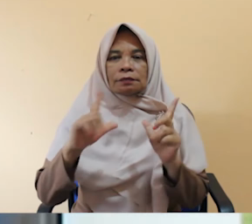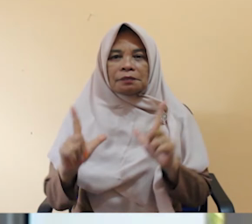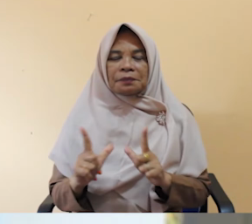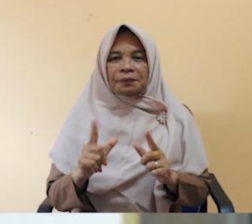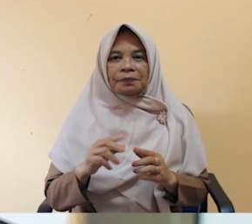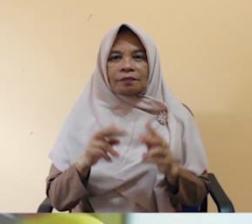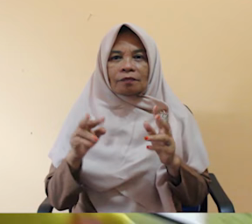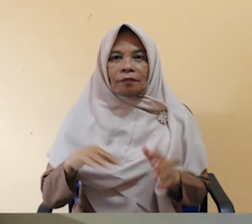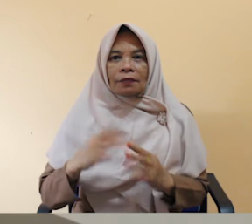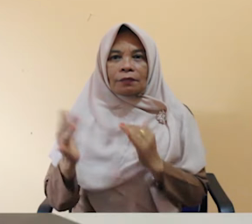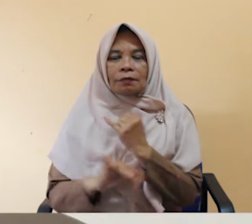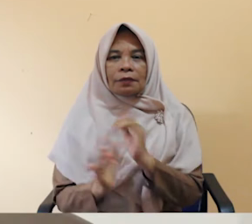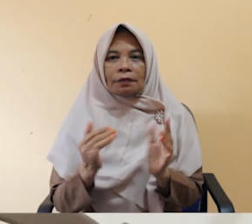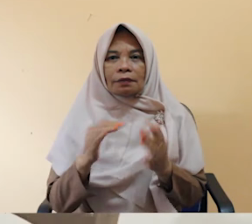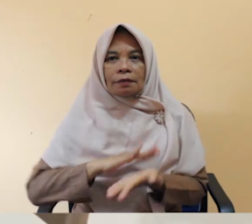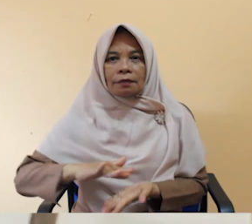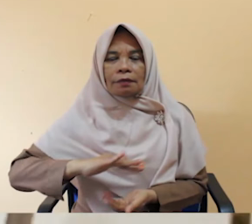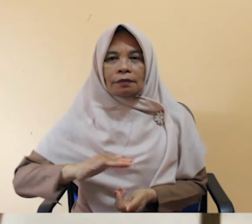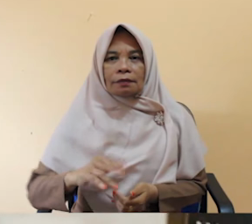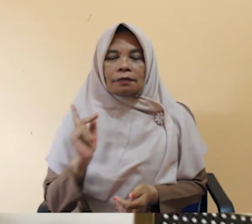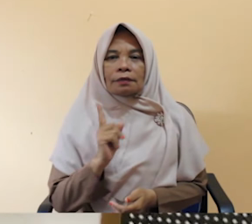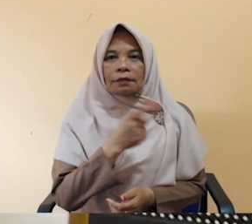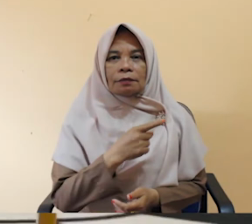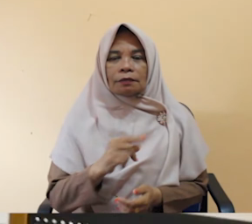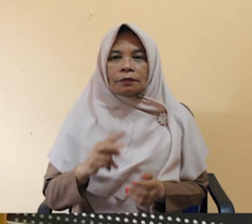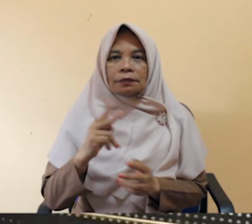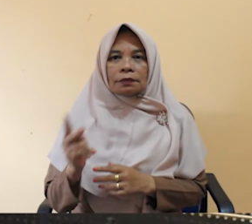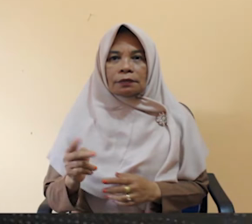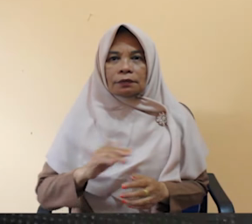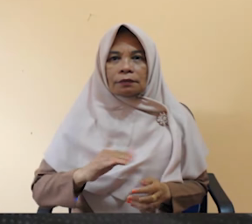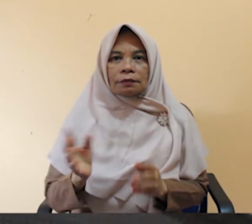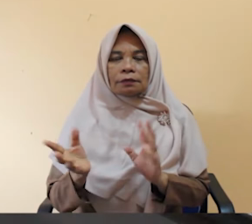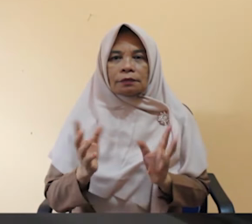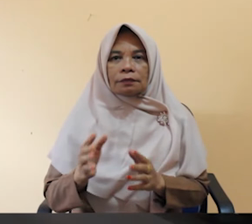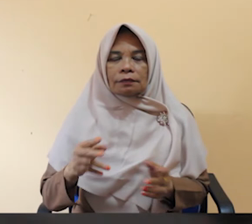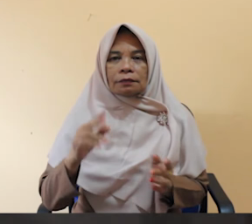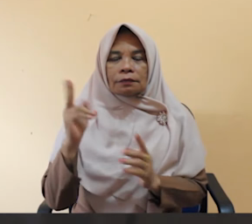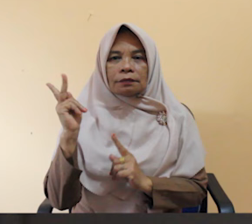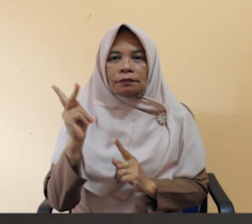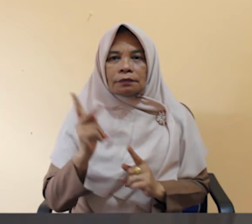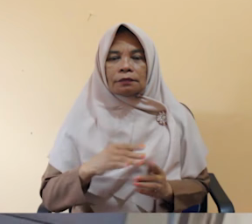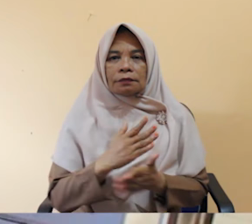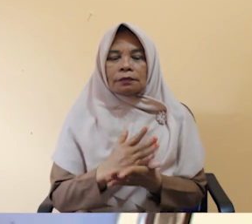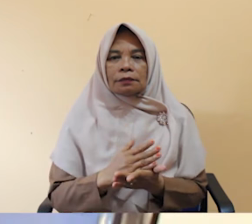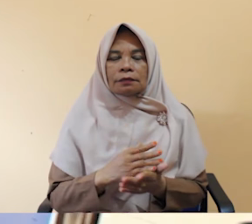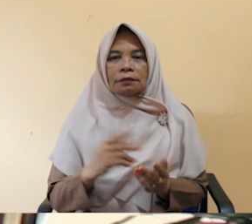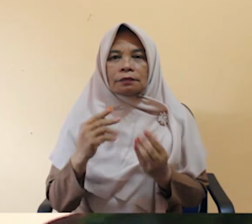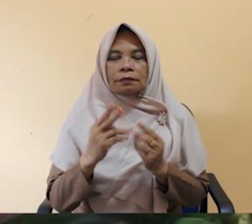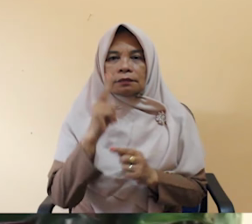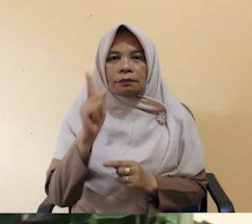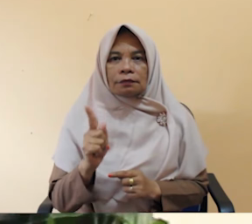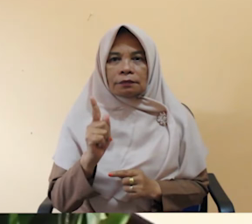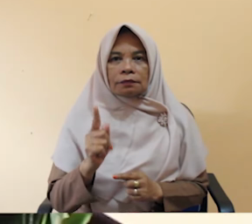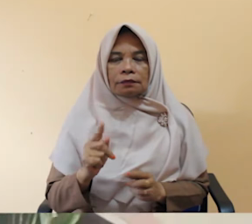area bermain anak. Kami juga memfasilitasi berbagai sarana dan prasarana bagi prioritas, seperti parkir